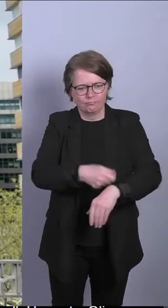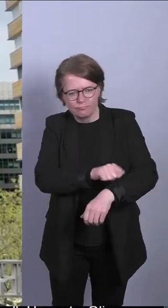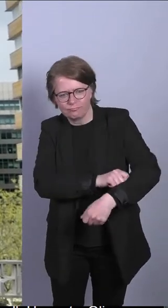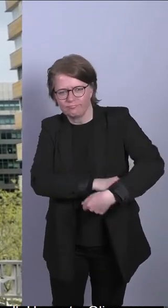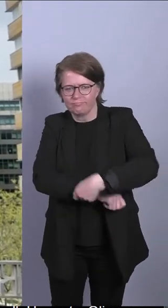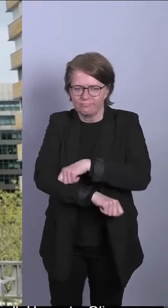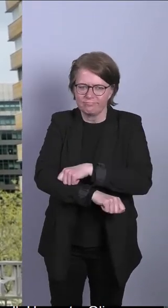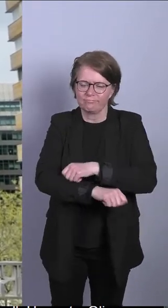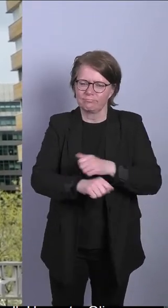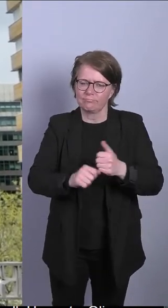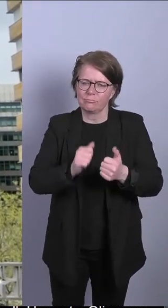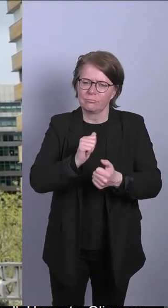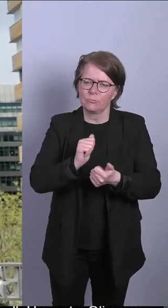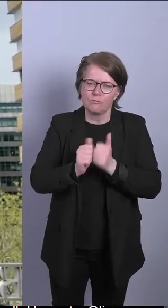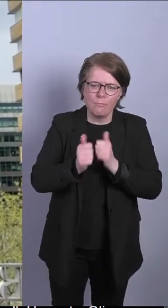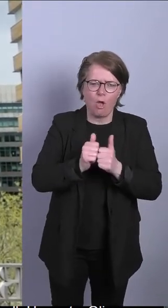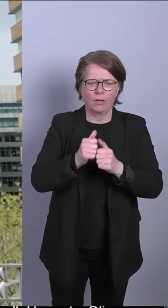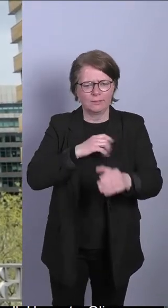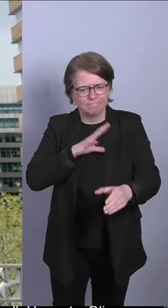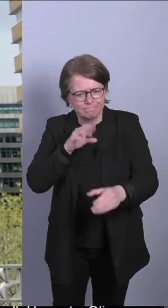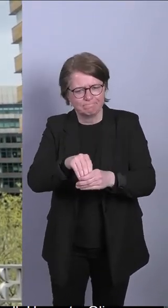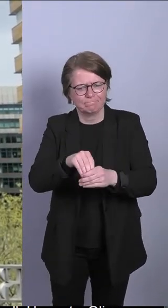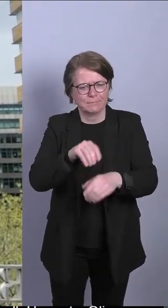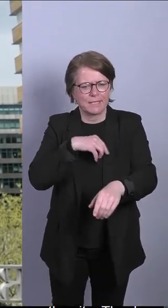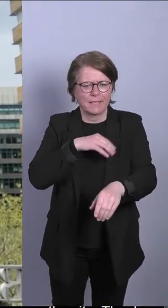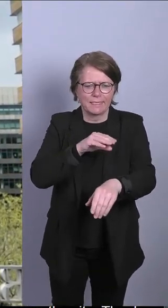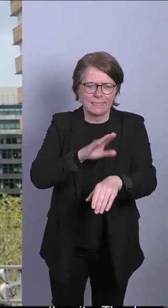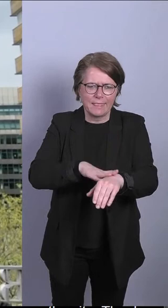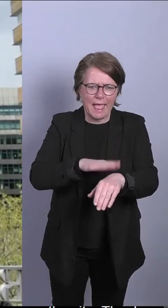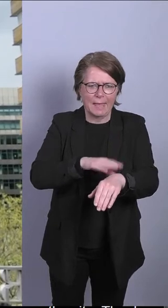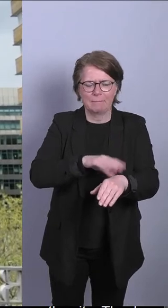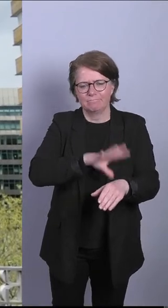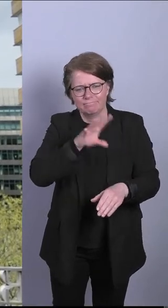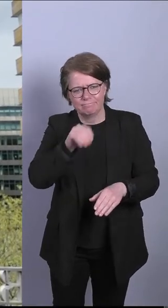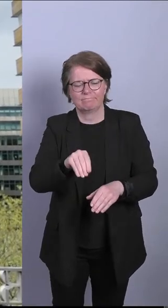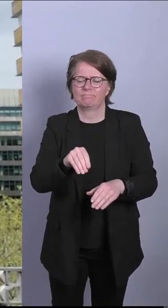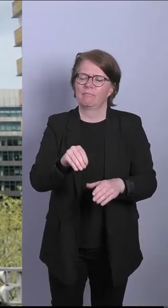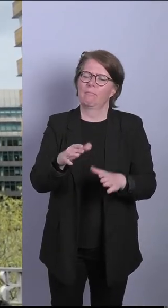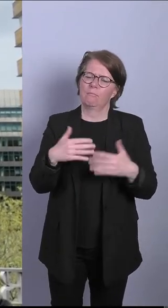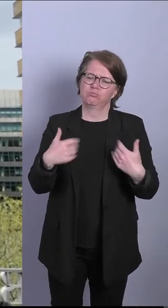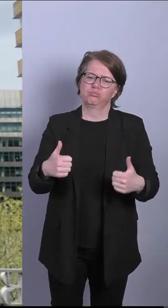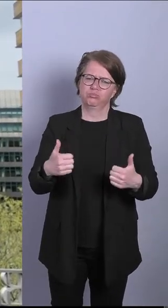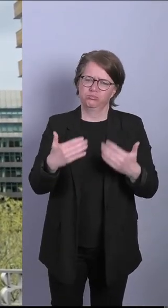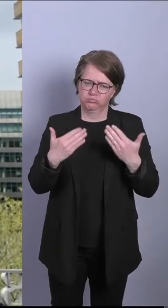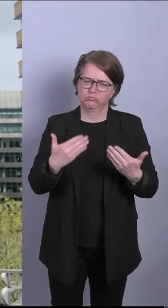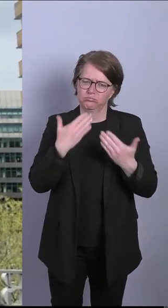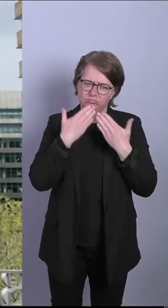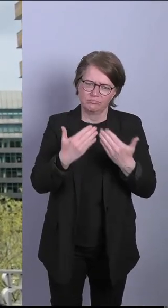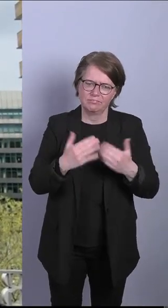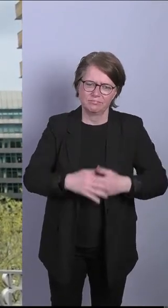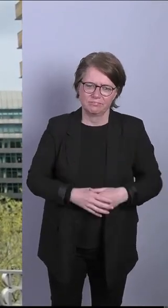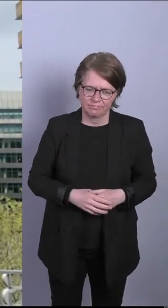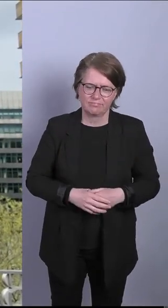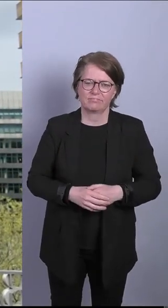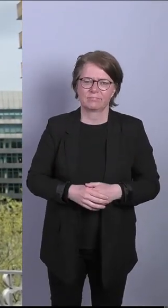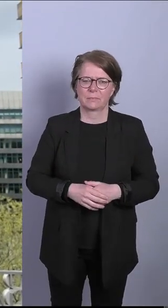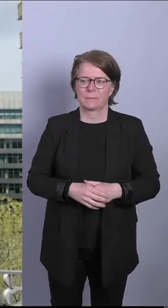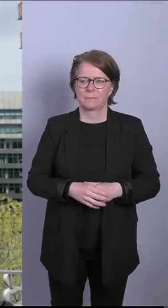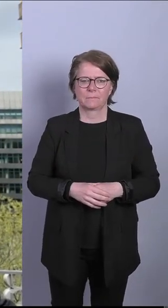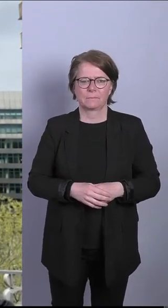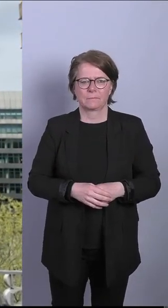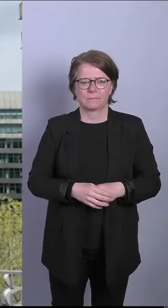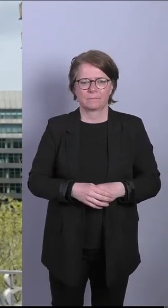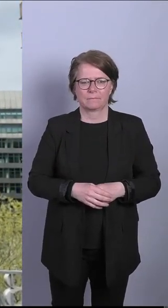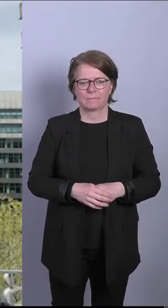zu kreieren. Und ohne euch würde das alles nicht gehen. Und dafür auch von mir ein ganz, ganz großes Dankeschön. Schön, dass ihr da